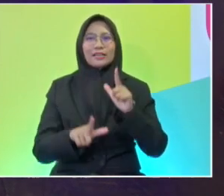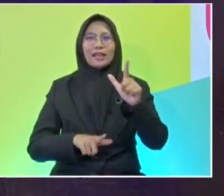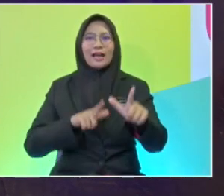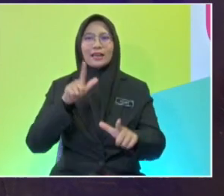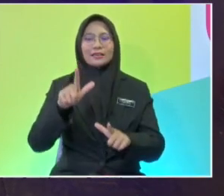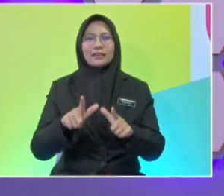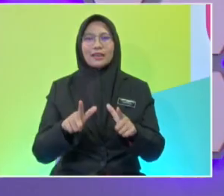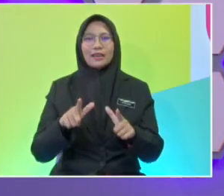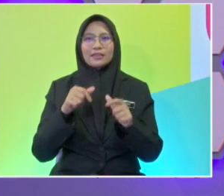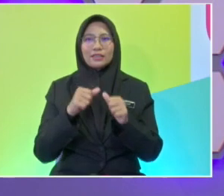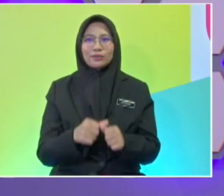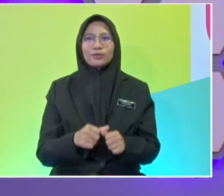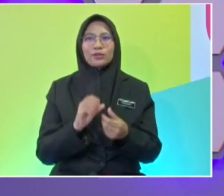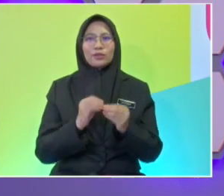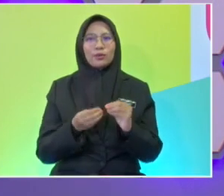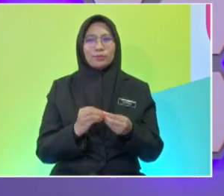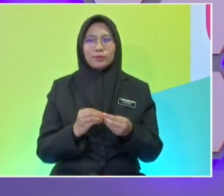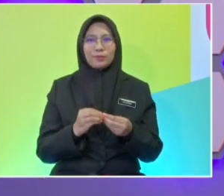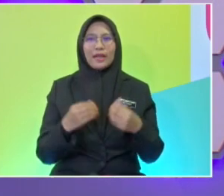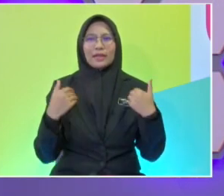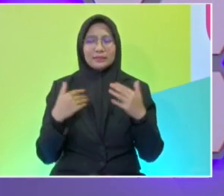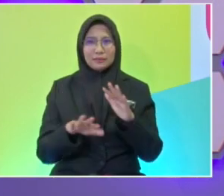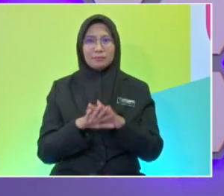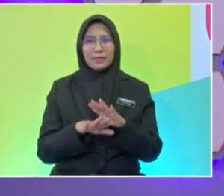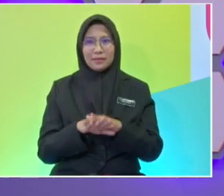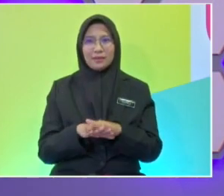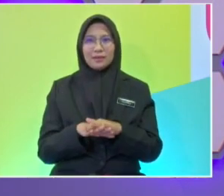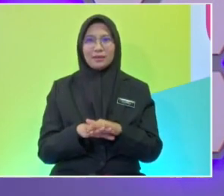urutan langkah ini dia banyak jenis jenisnya